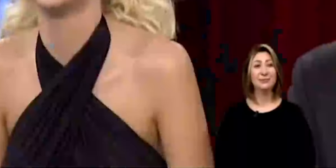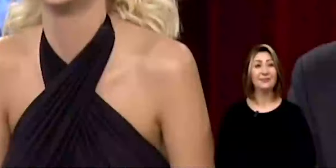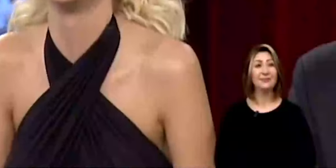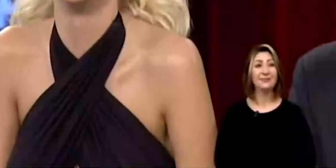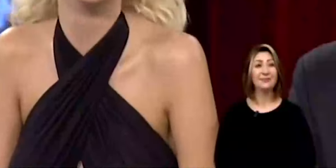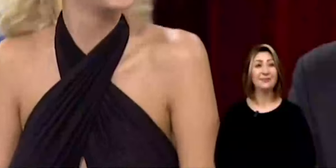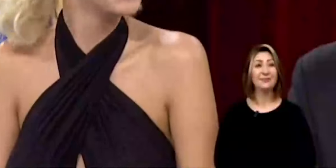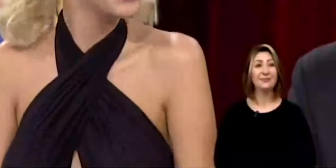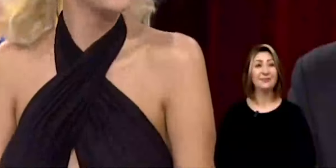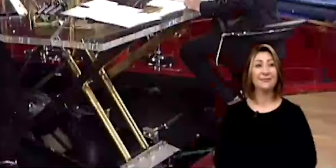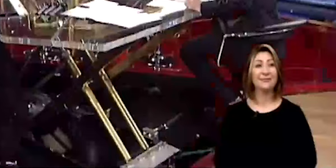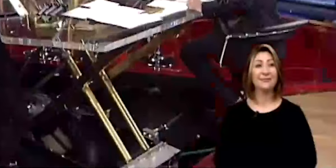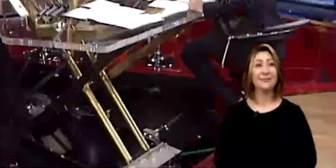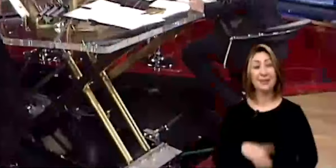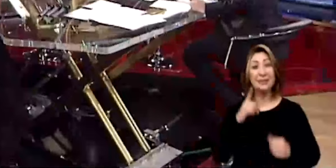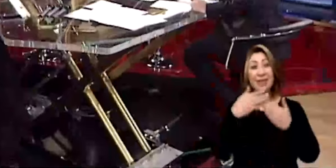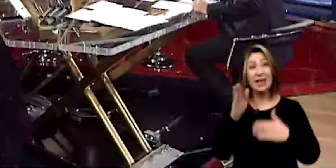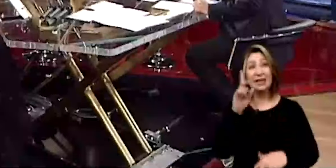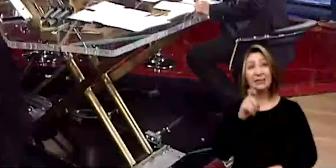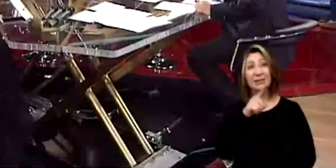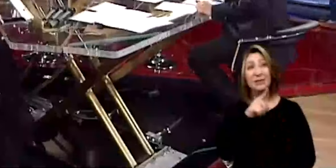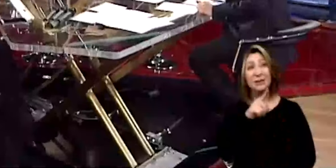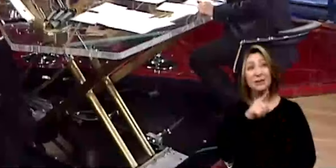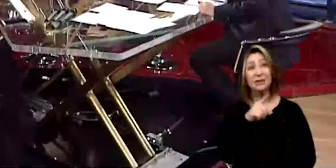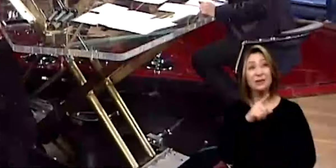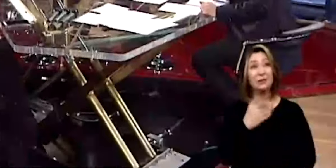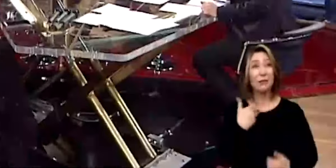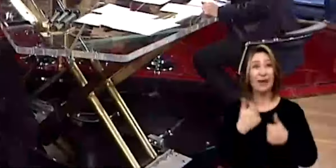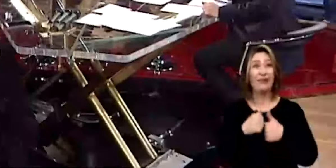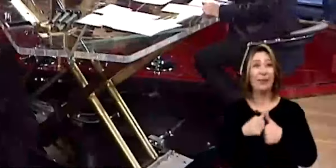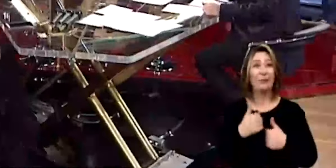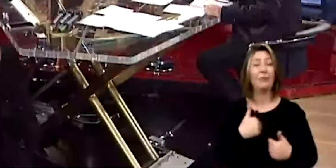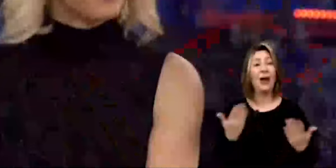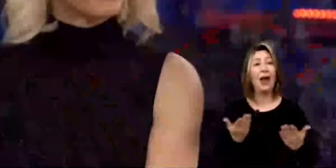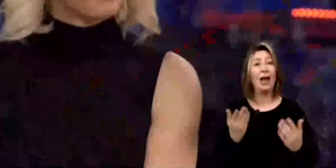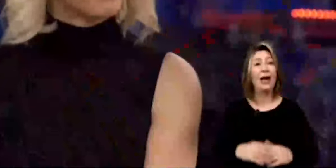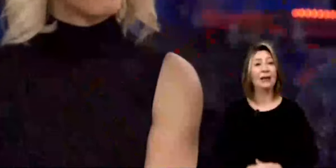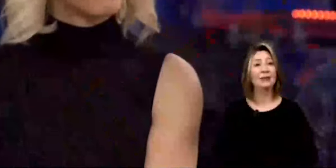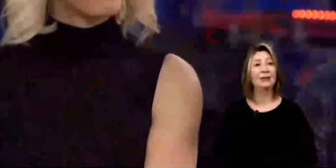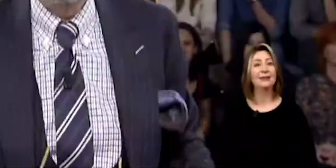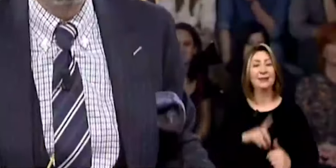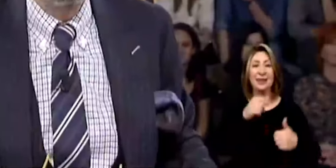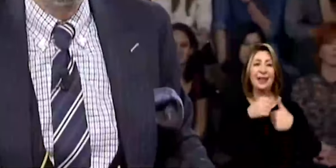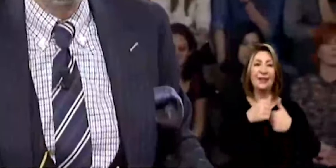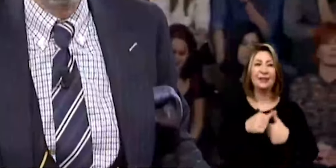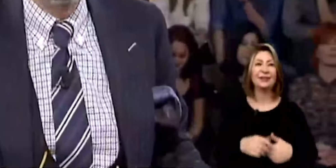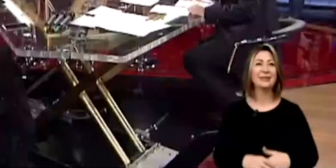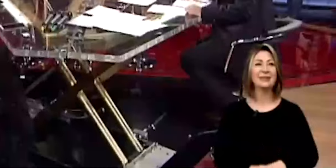kaldınız. Vay vay. Peki siz ayrıldınız mı efendim yakınlarda? Yok, evliyim hala. Siz evlisiniz. Sen de